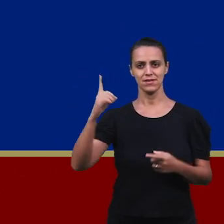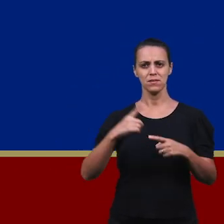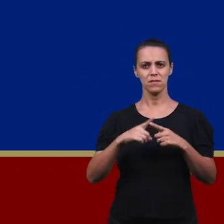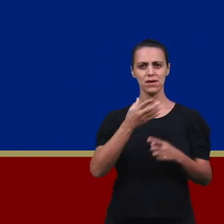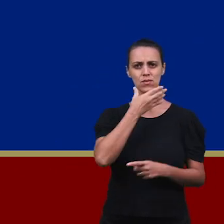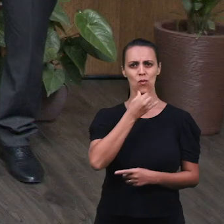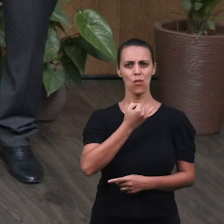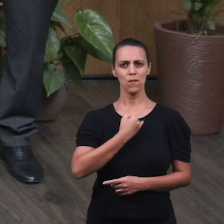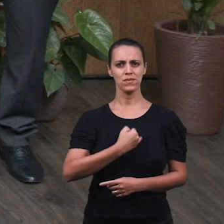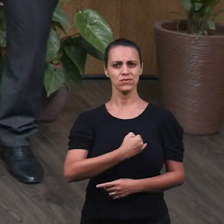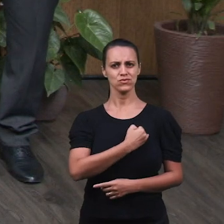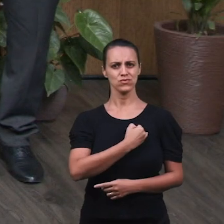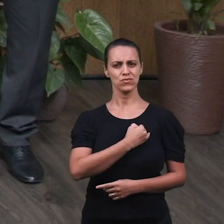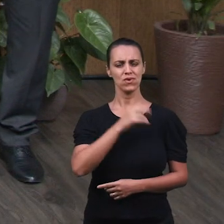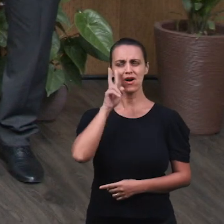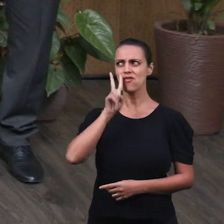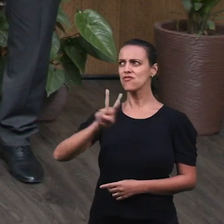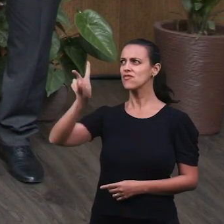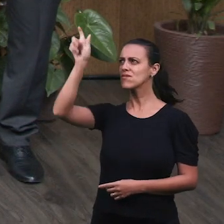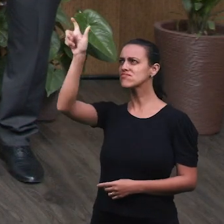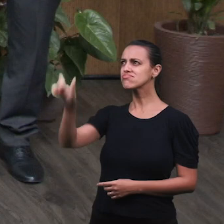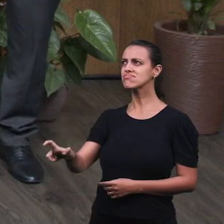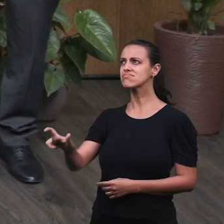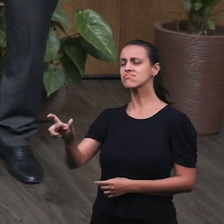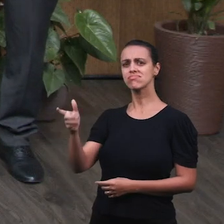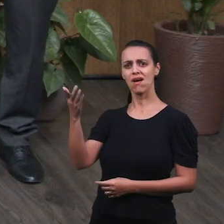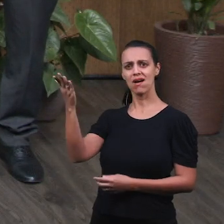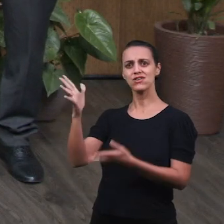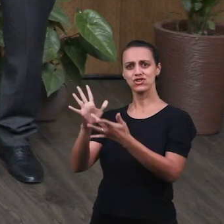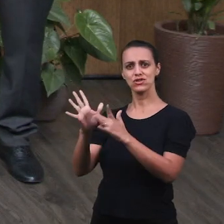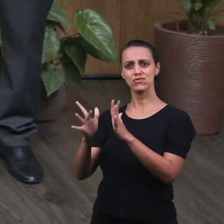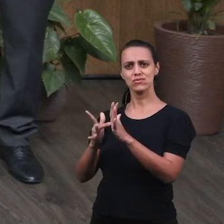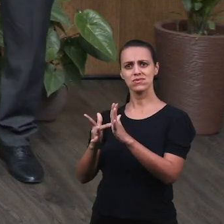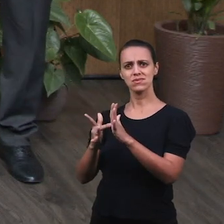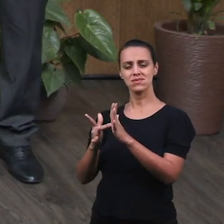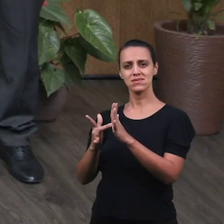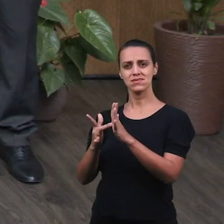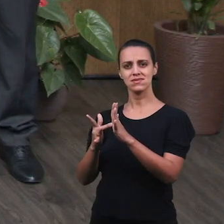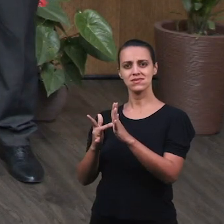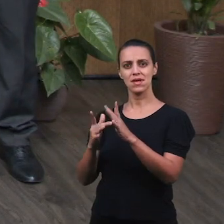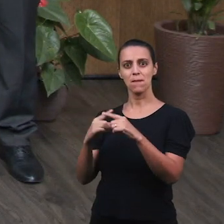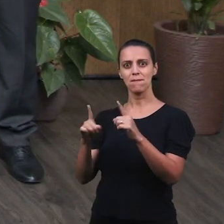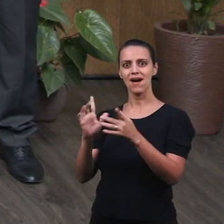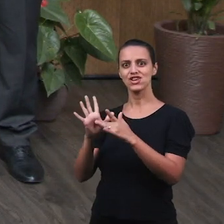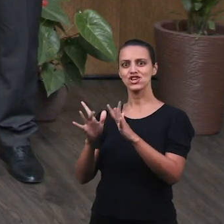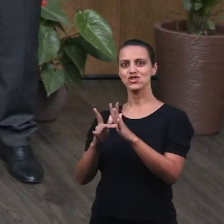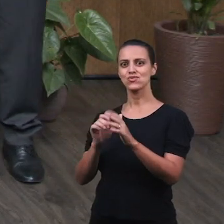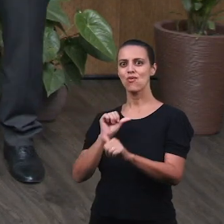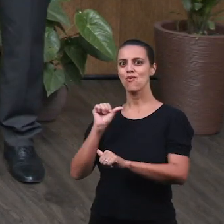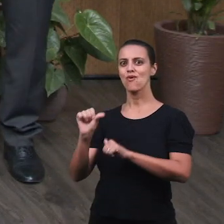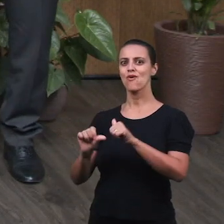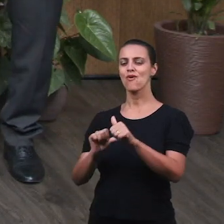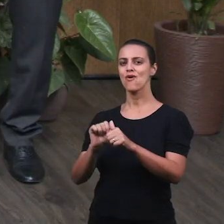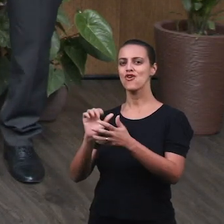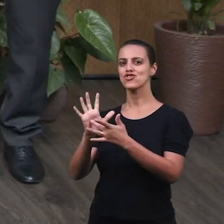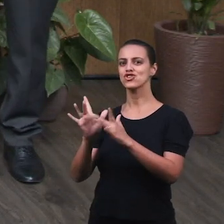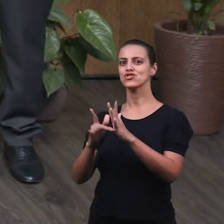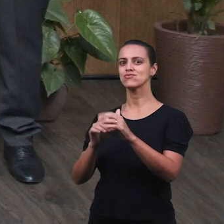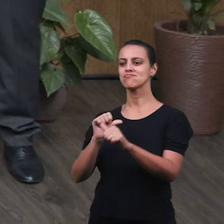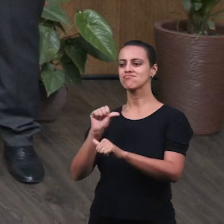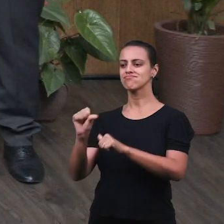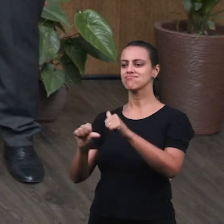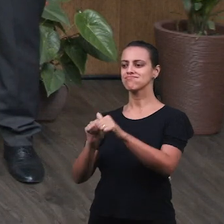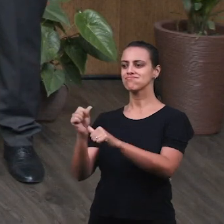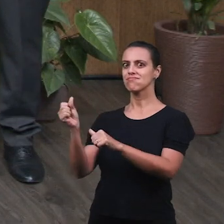Mais qui Jean a vu a été le Seigneur Jésus. Mais c'était Jésus glorifié. Et